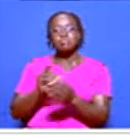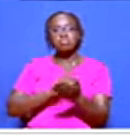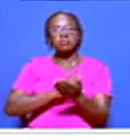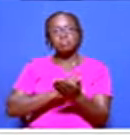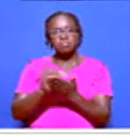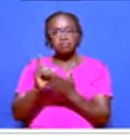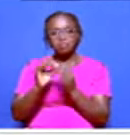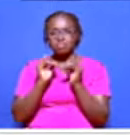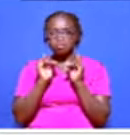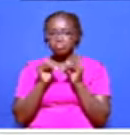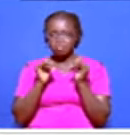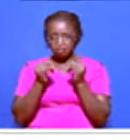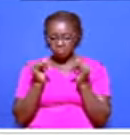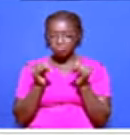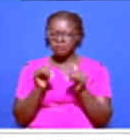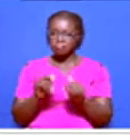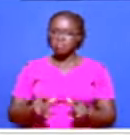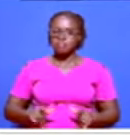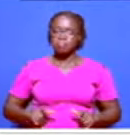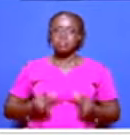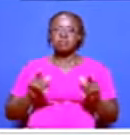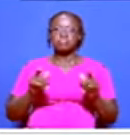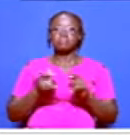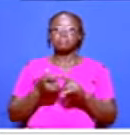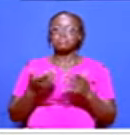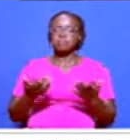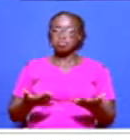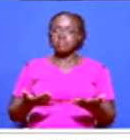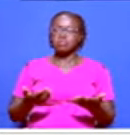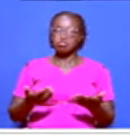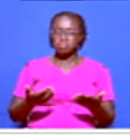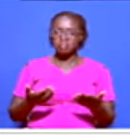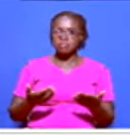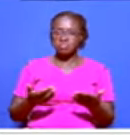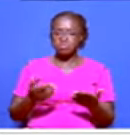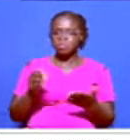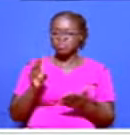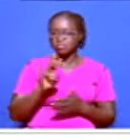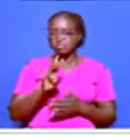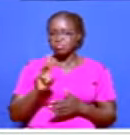matangazo yanapeperushwa moja kwa moja kupitia tovuti yetu maridadi kabisa ya